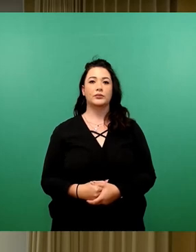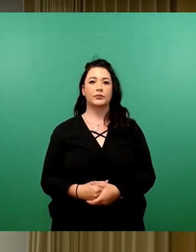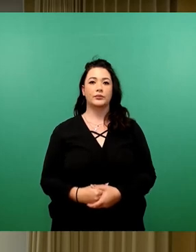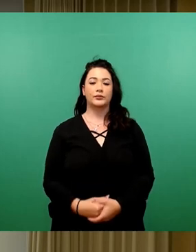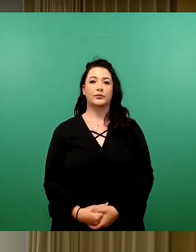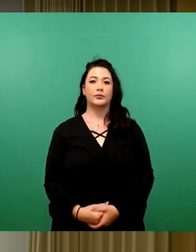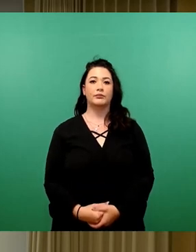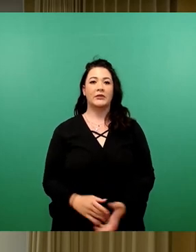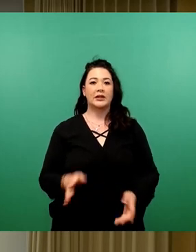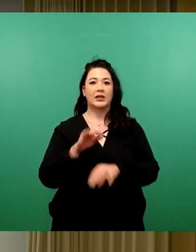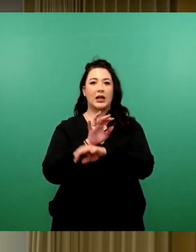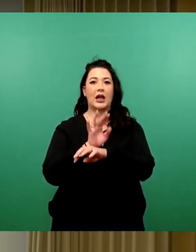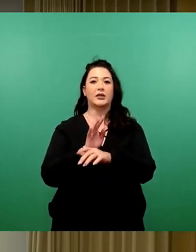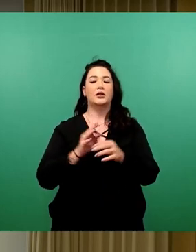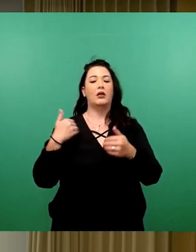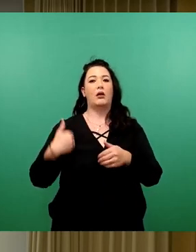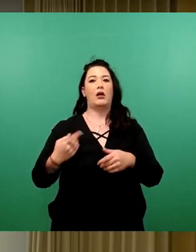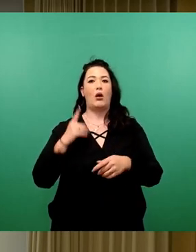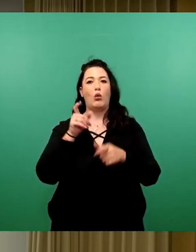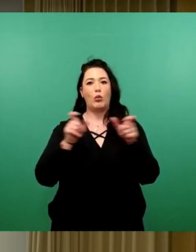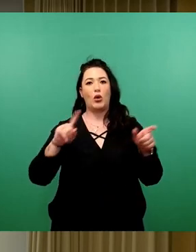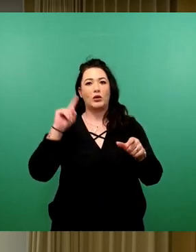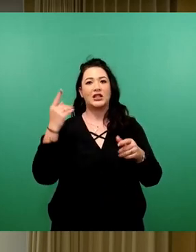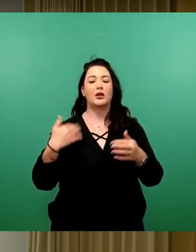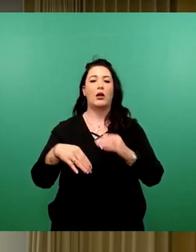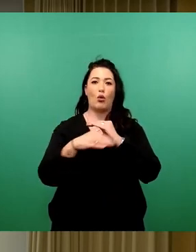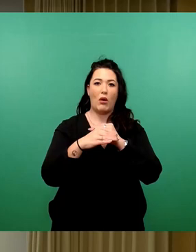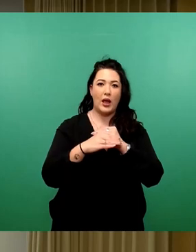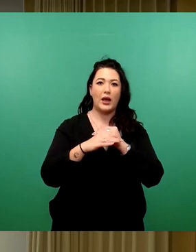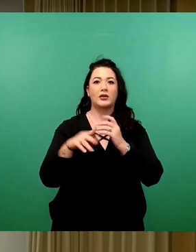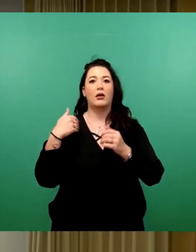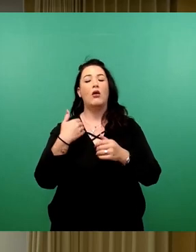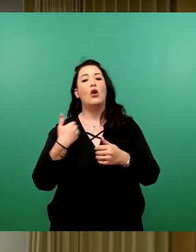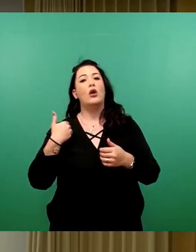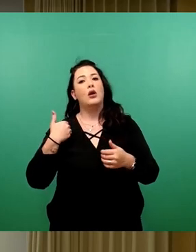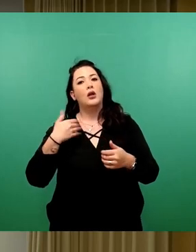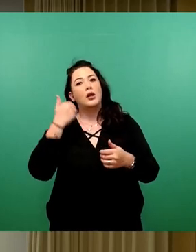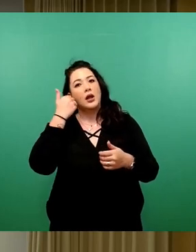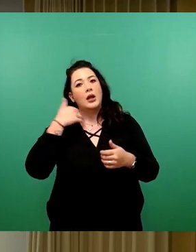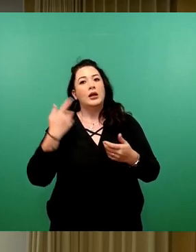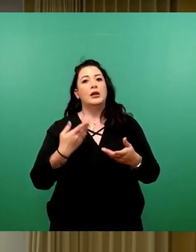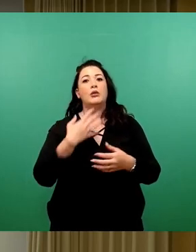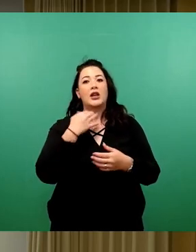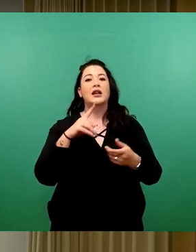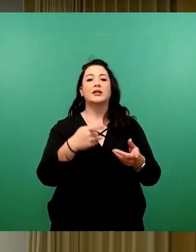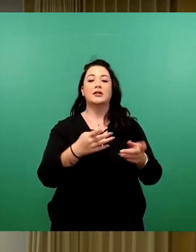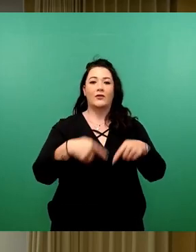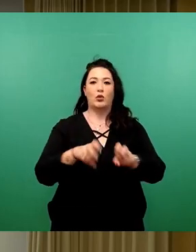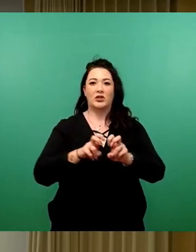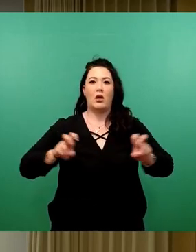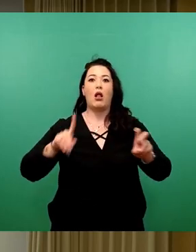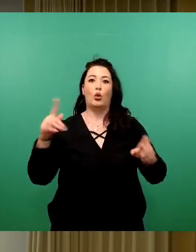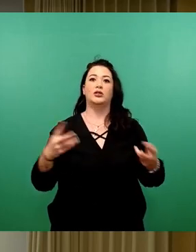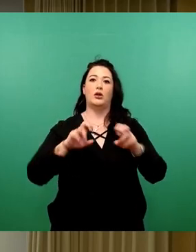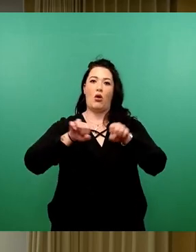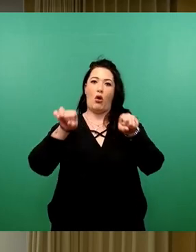Sehr geehrter Herr Oberbürgermeister, liebe Kolleginnen und Kollegen, werte Gäste im Saal und im Stream. Vorab,